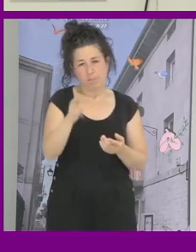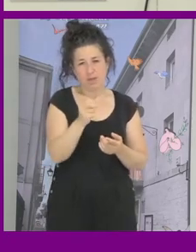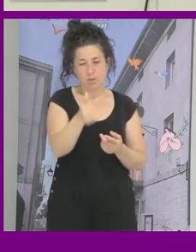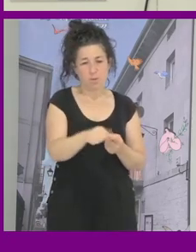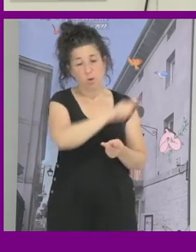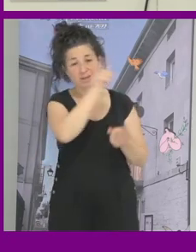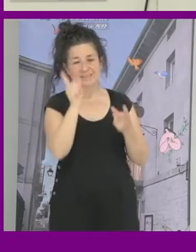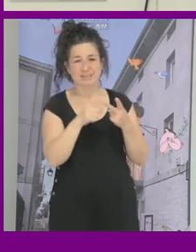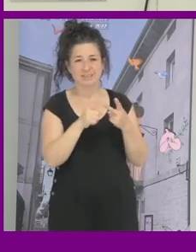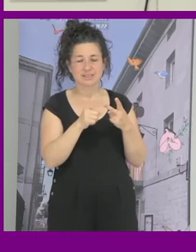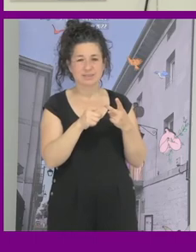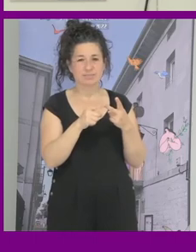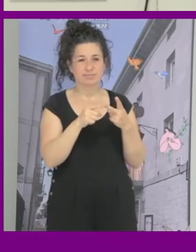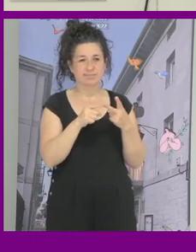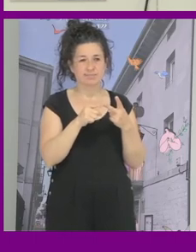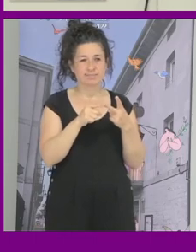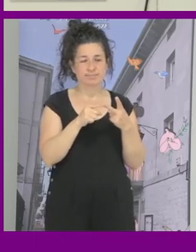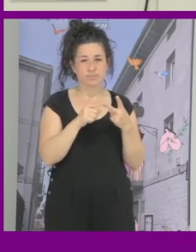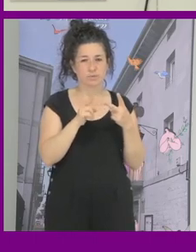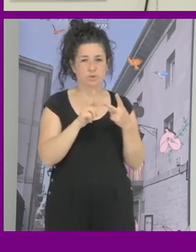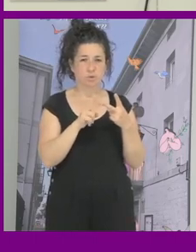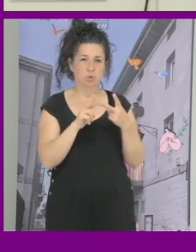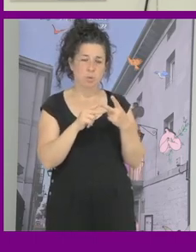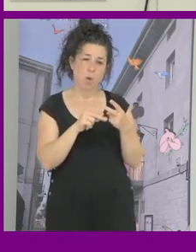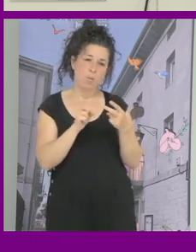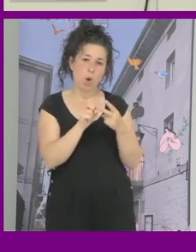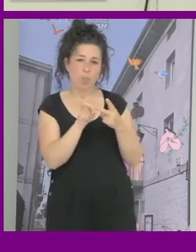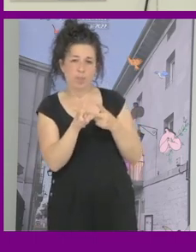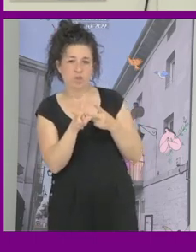Eta gero, bi planteamendu, ez?